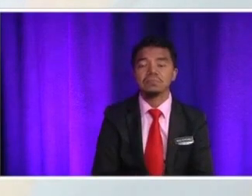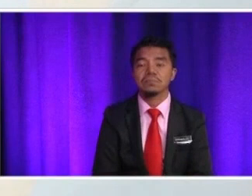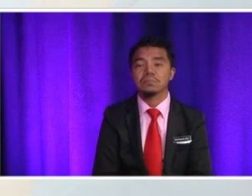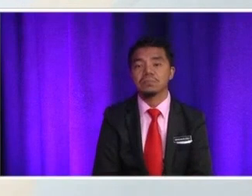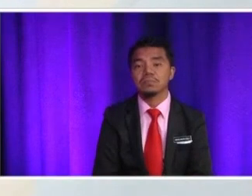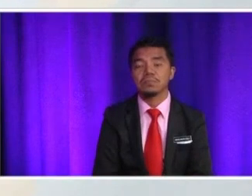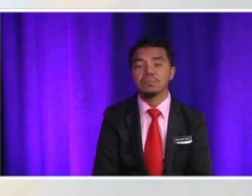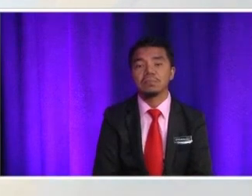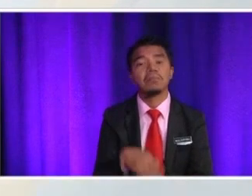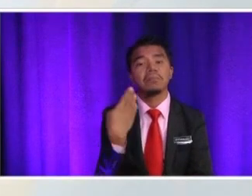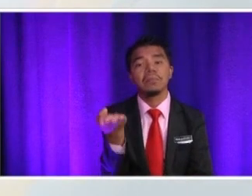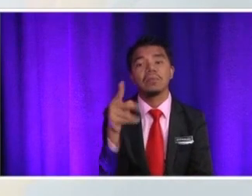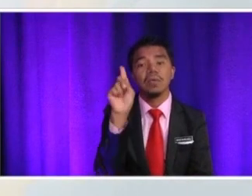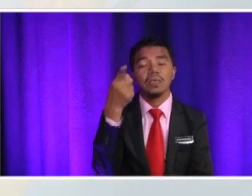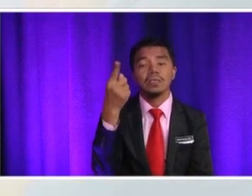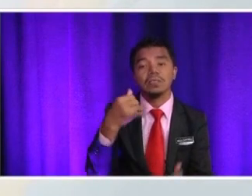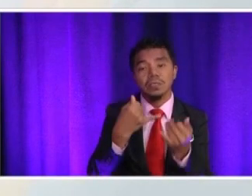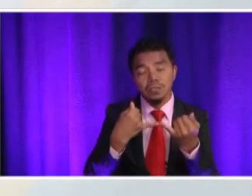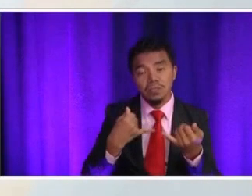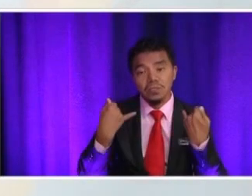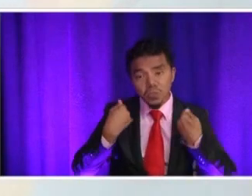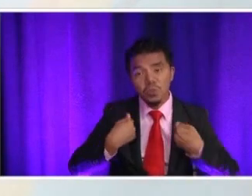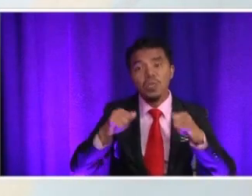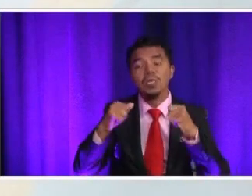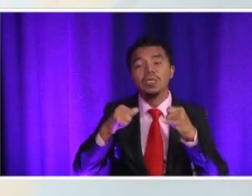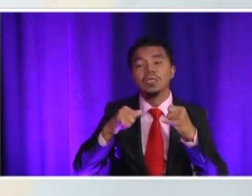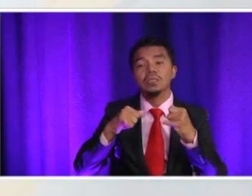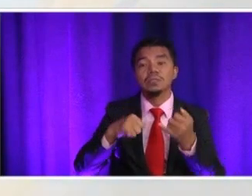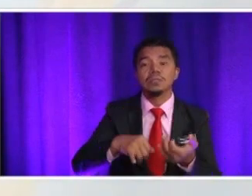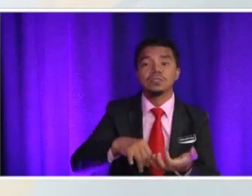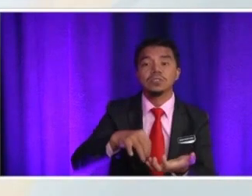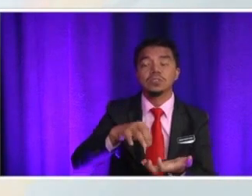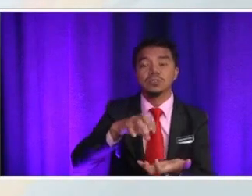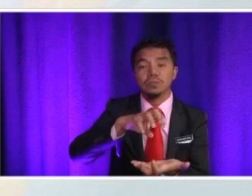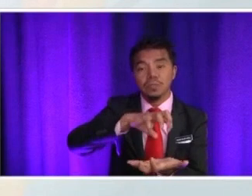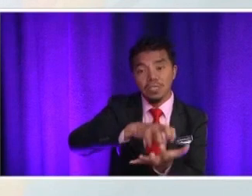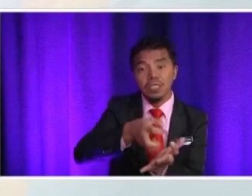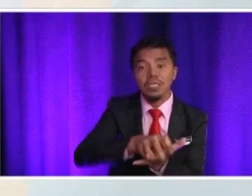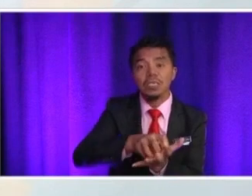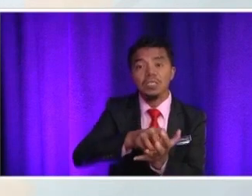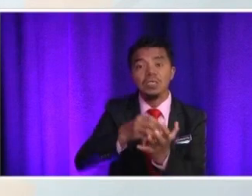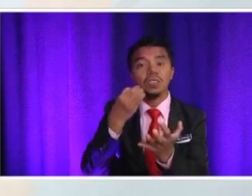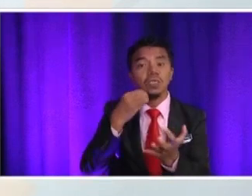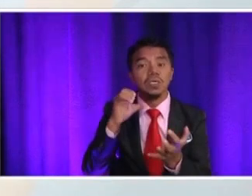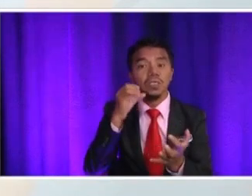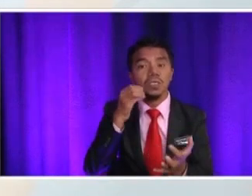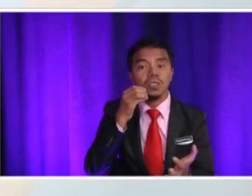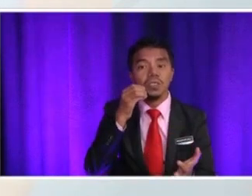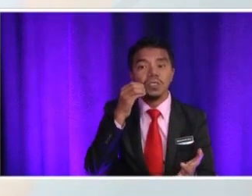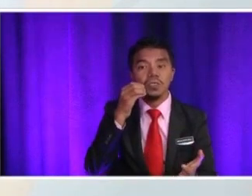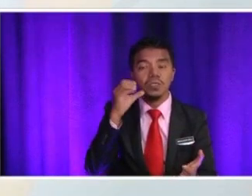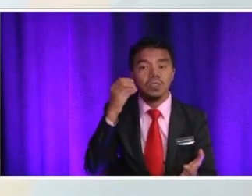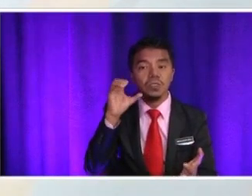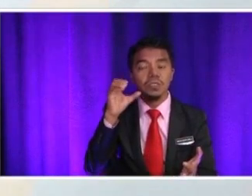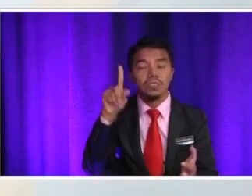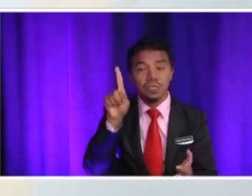Sebab beliau hanya menjual kek coklat saja. Yes, bagus. Faham dekat situ. Okey, seterusnya. Siapa nak cuba?